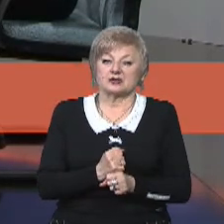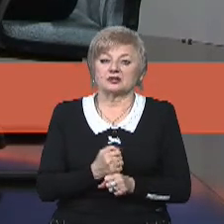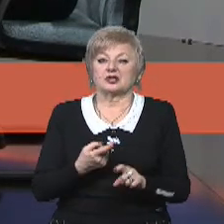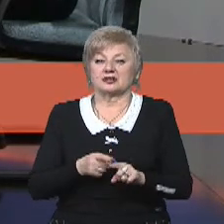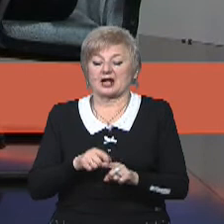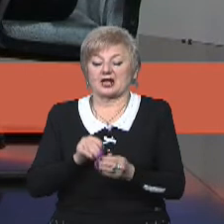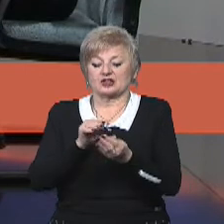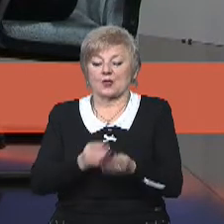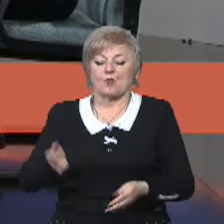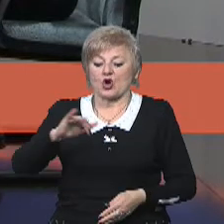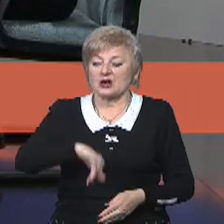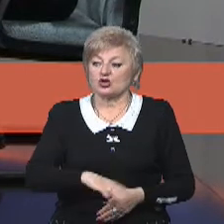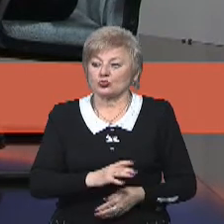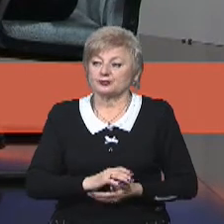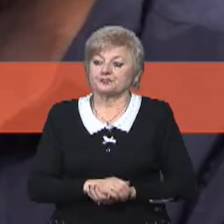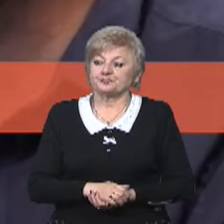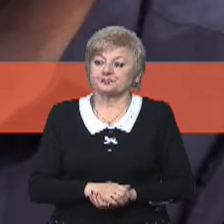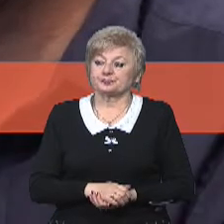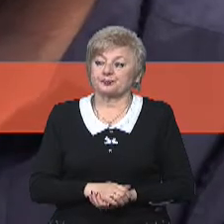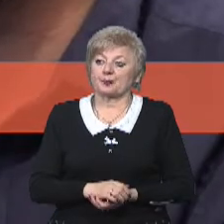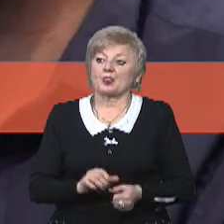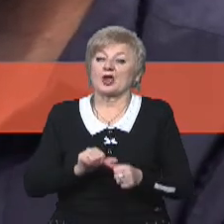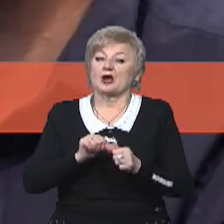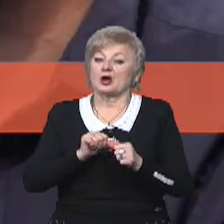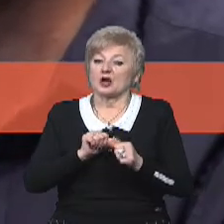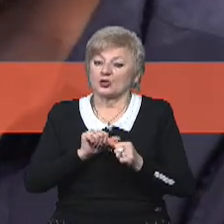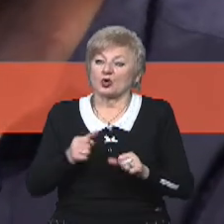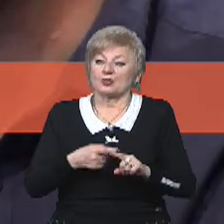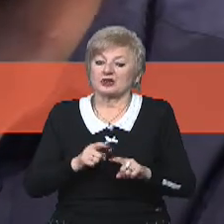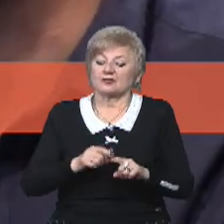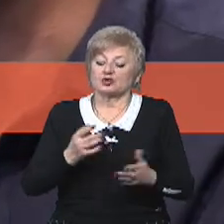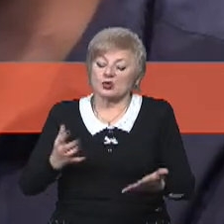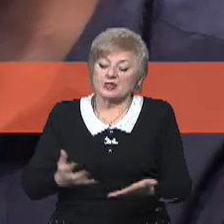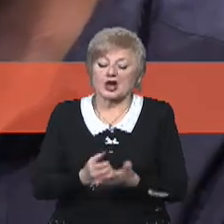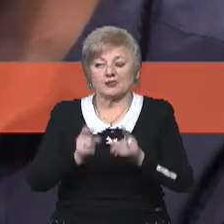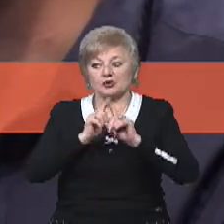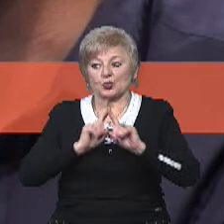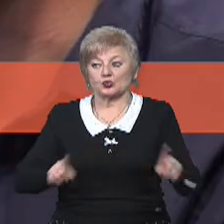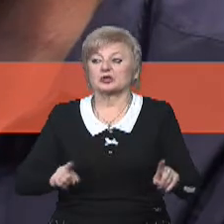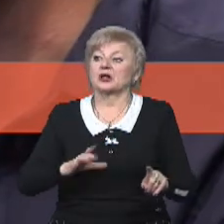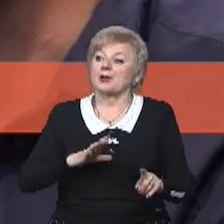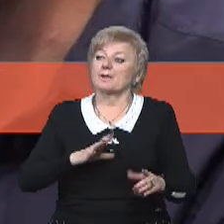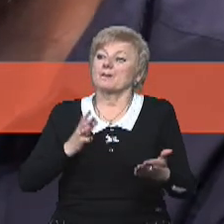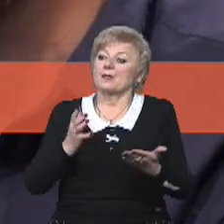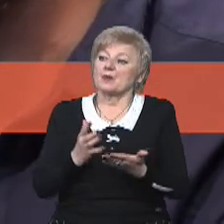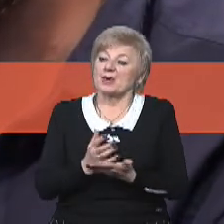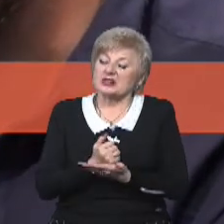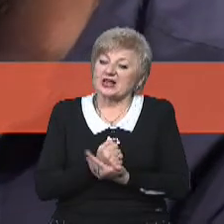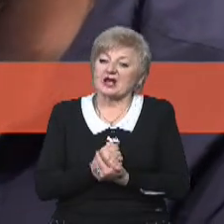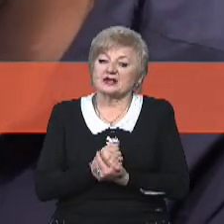цьому могильнику. Даниле Миколаївичу, а от, окрім того, що ця знахідка унікальна і вона була знайдена